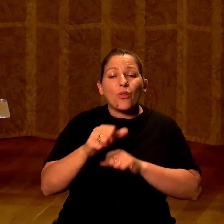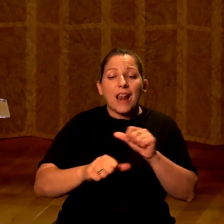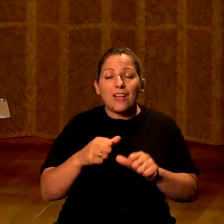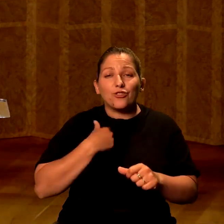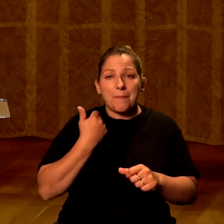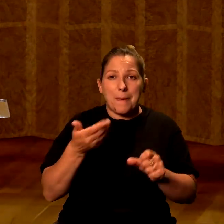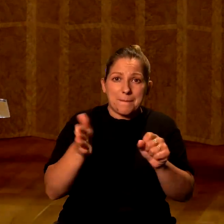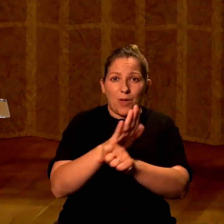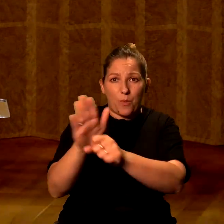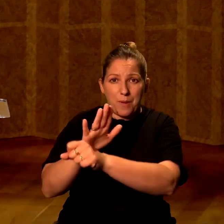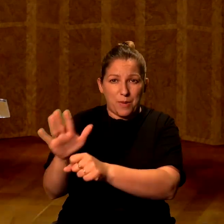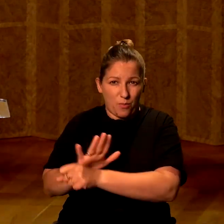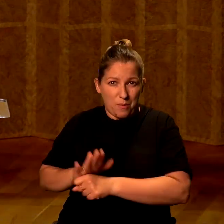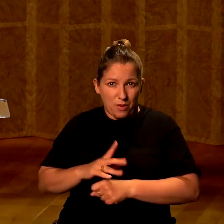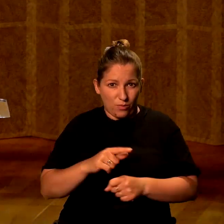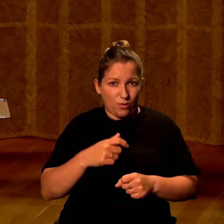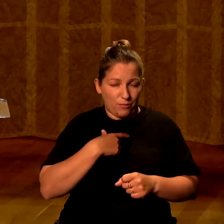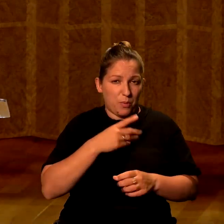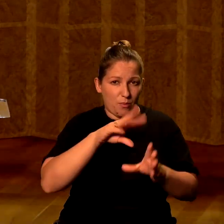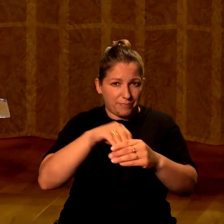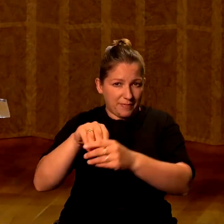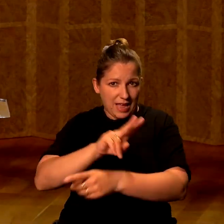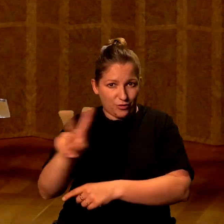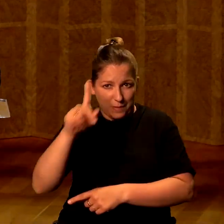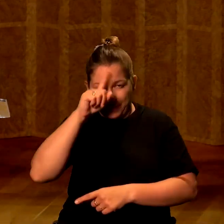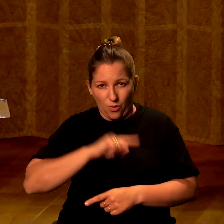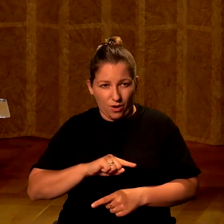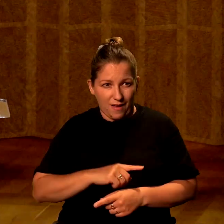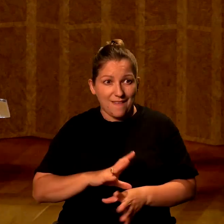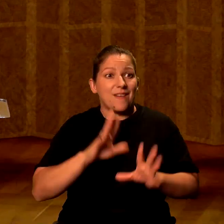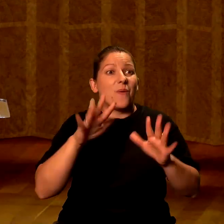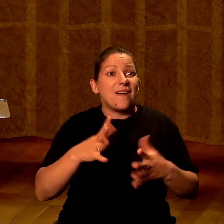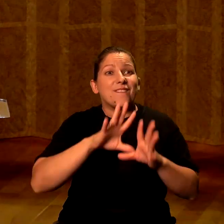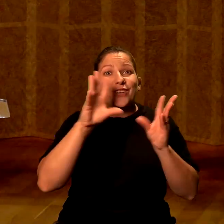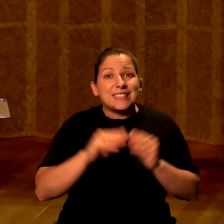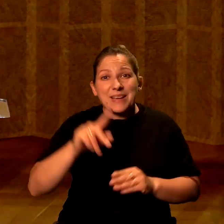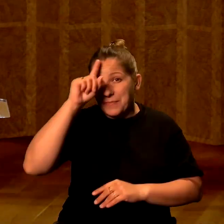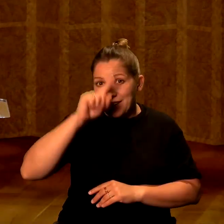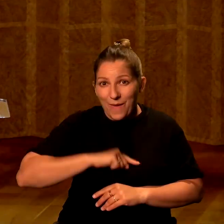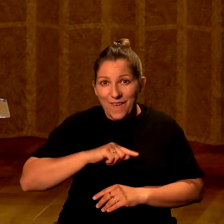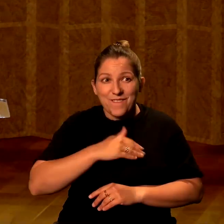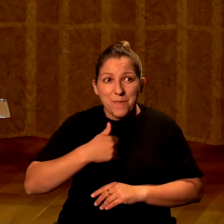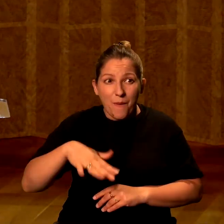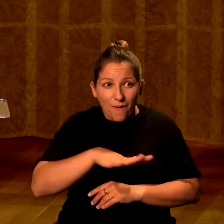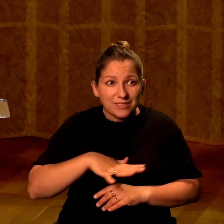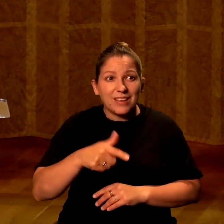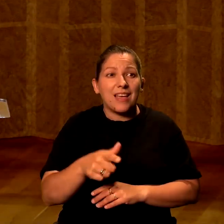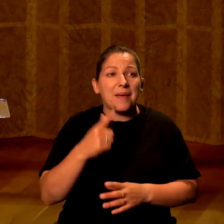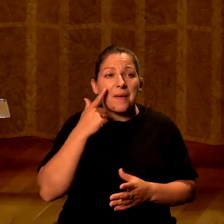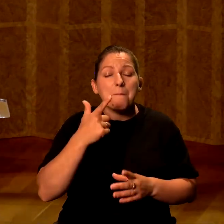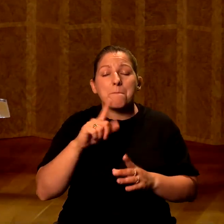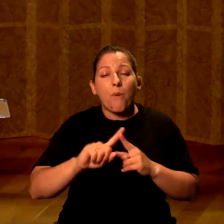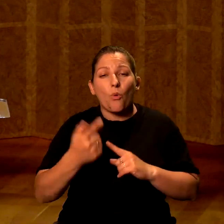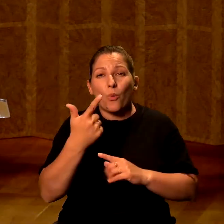psychologów wykształcić. Czyli mówiąc krótko, wszyscy psycholodzy wykształceni w Polsce po II wojnie światowej mniej więcej